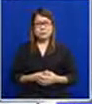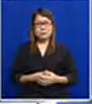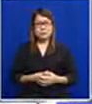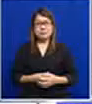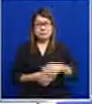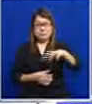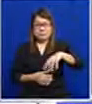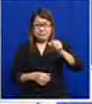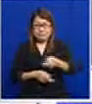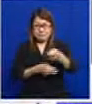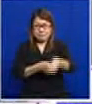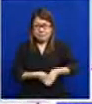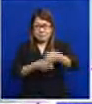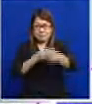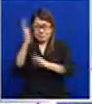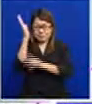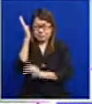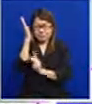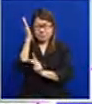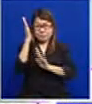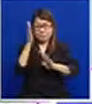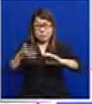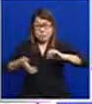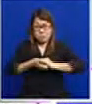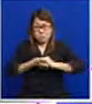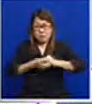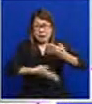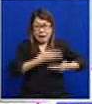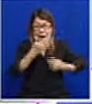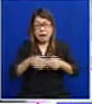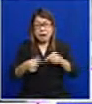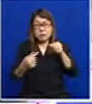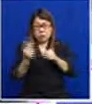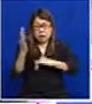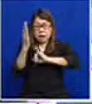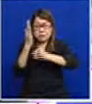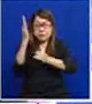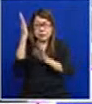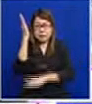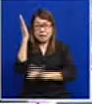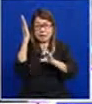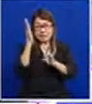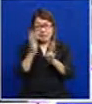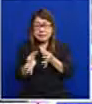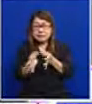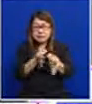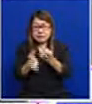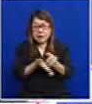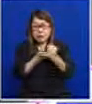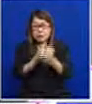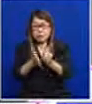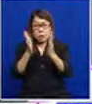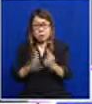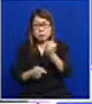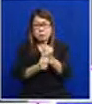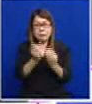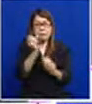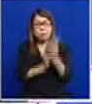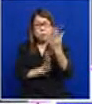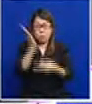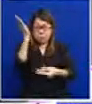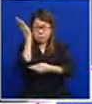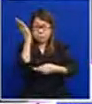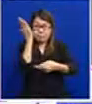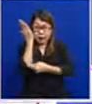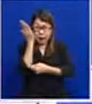สำนักงานเกษตรจังหวัดกระบี่ร่วมกับพาณิชย์จังหวัด7จังหวัดภาคใต้ชี้แจงมาตรการช่วยเหลือเกษตรกรชาวสวนปาล์มน้ำมันของรัฐบา